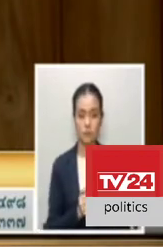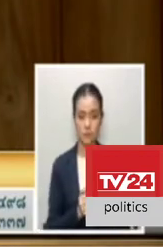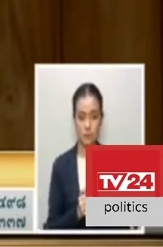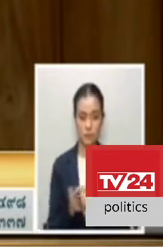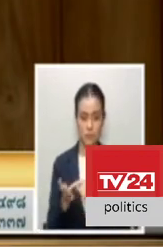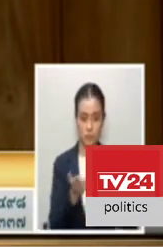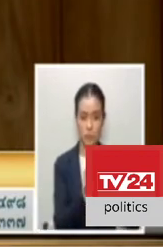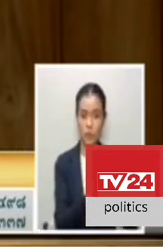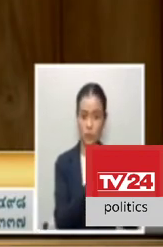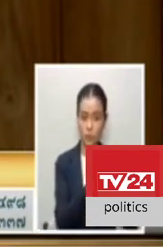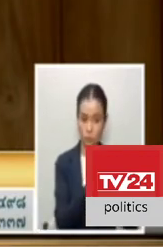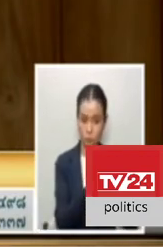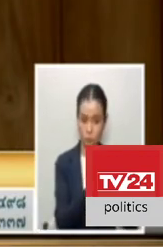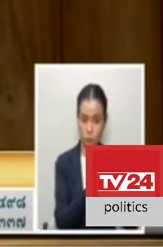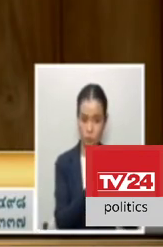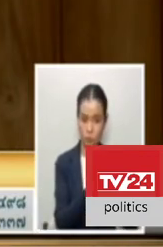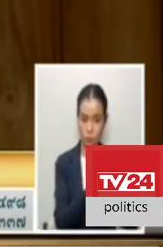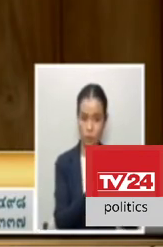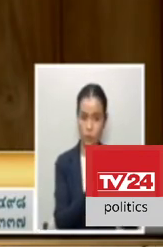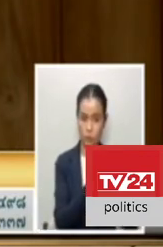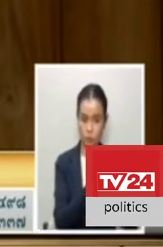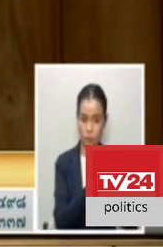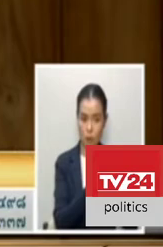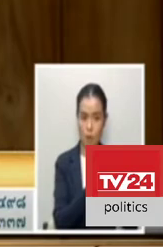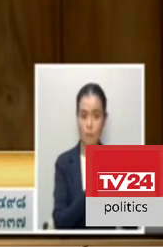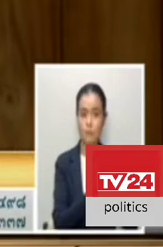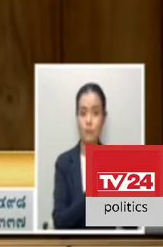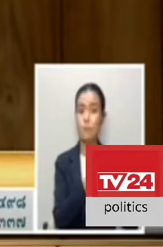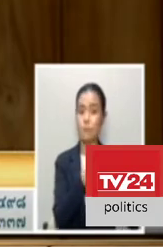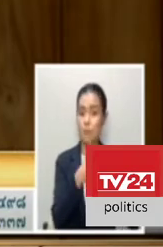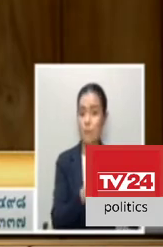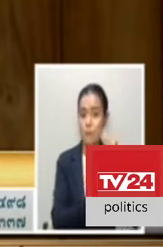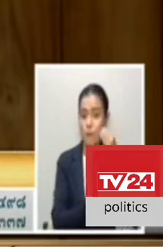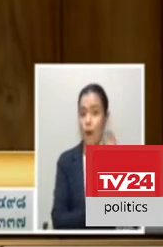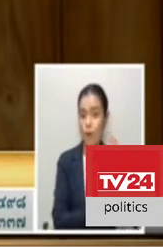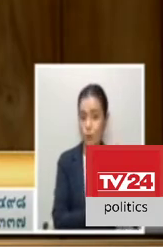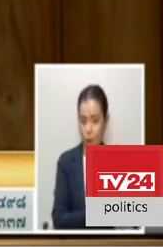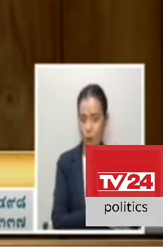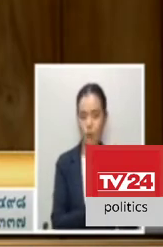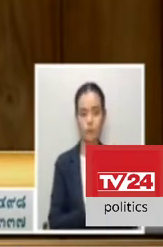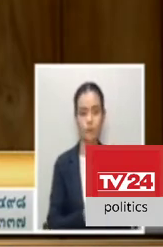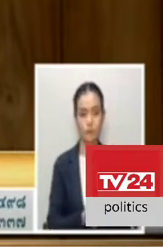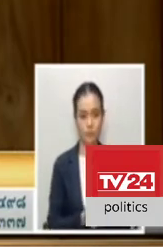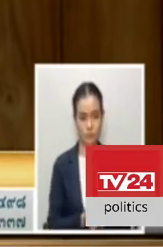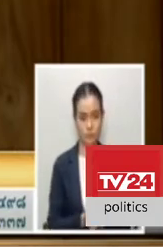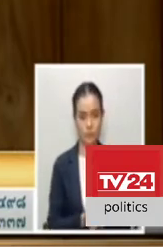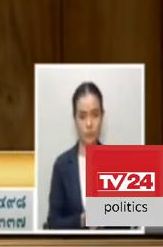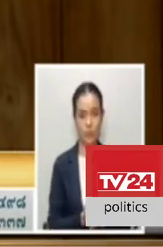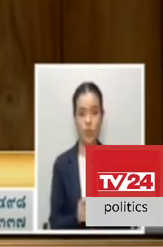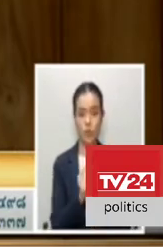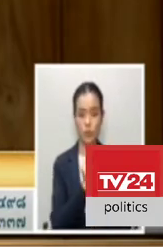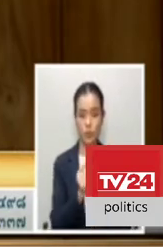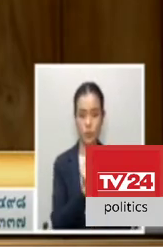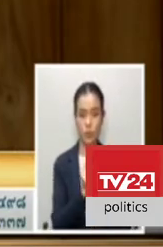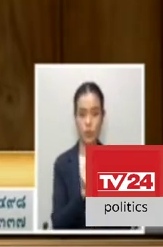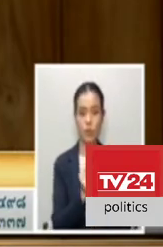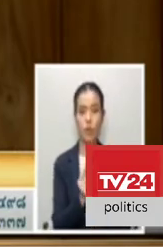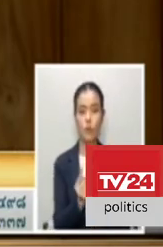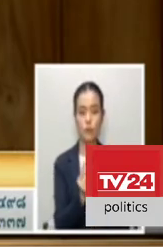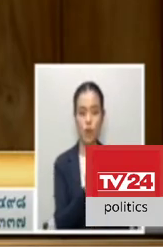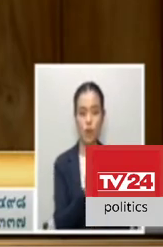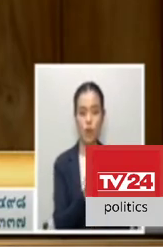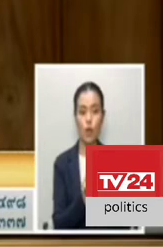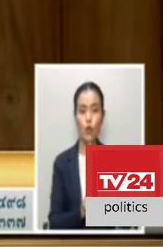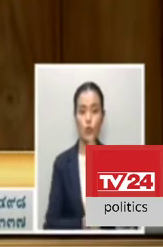เอาไปคุยกันต่อกับในที่บ้านตัวเองแล้วก็อย่างน้อยที่สุดได้นำไปคุยต่อกับ